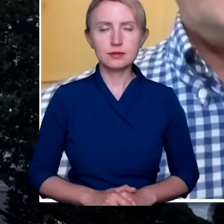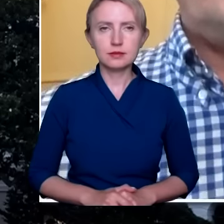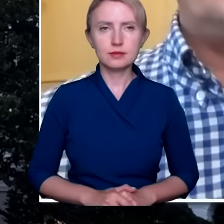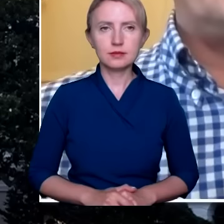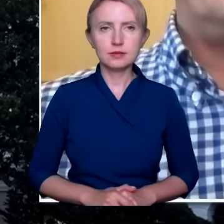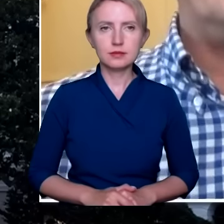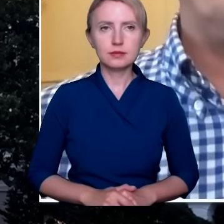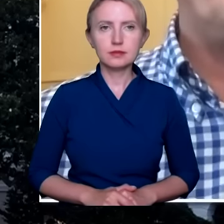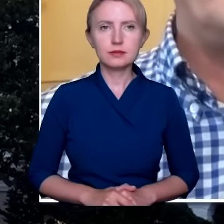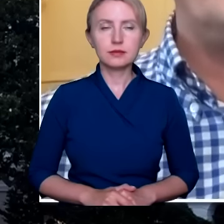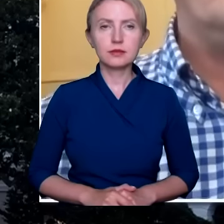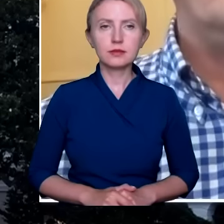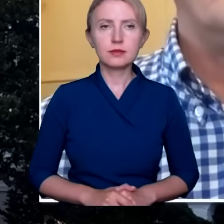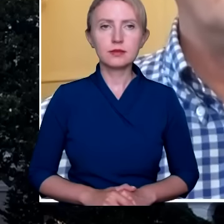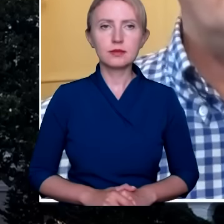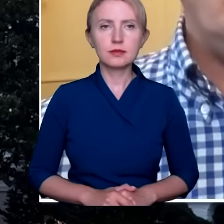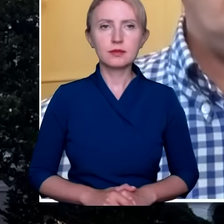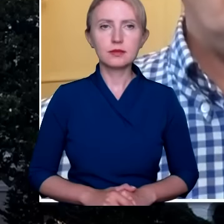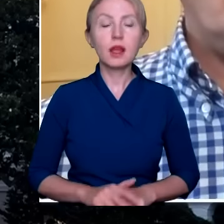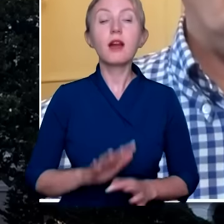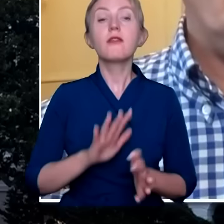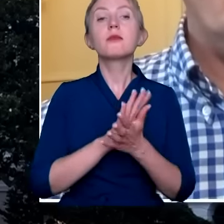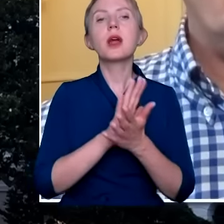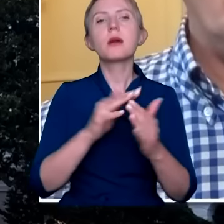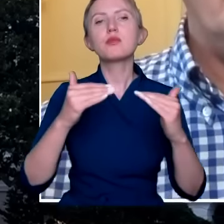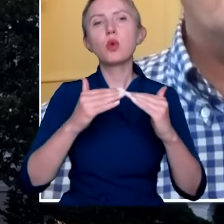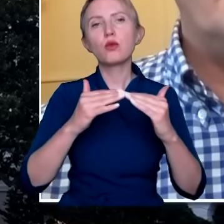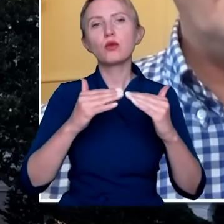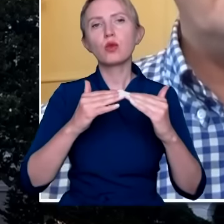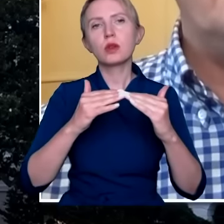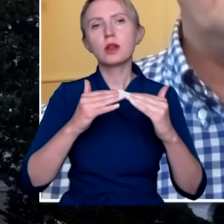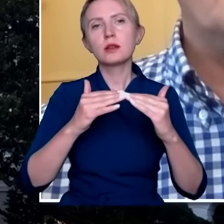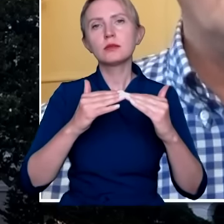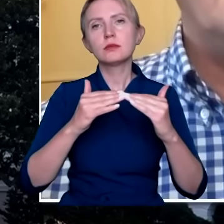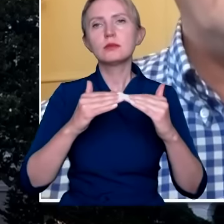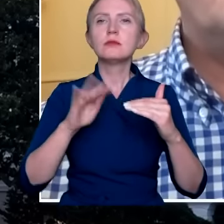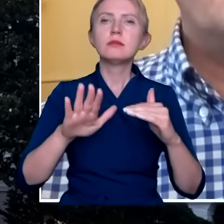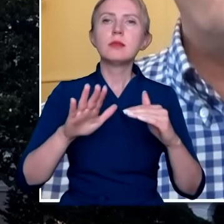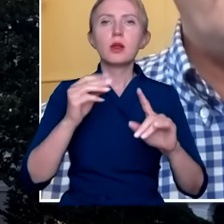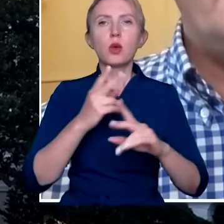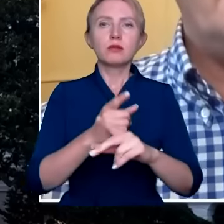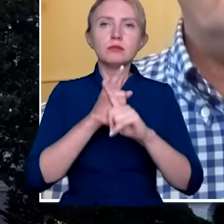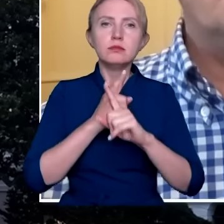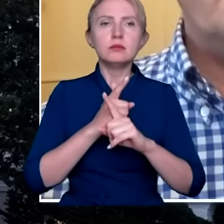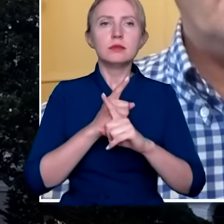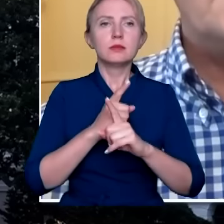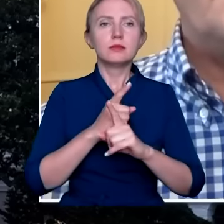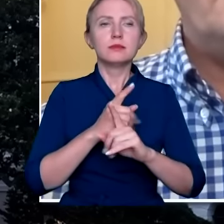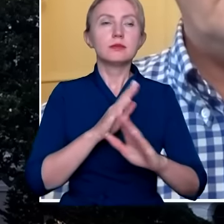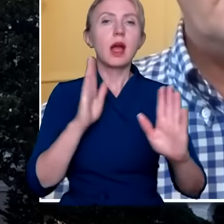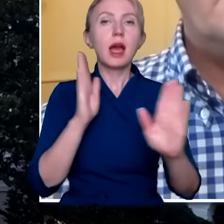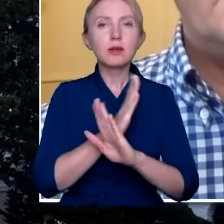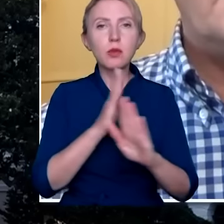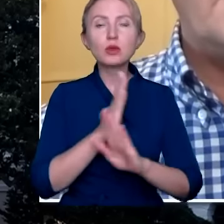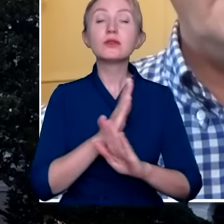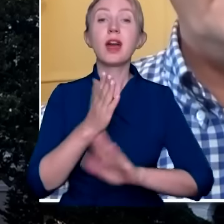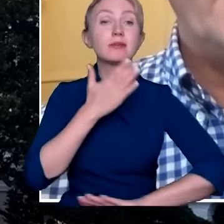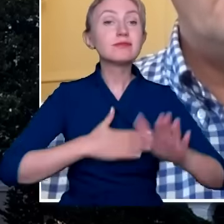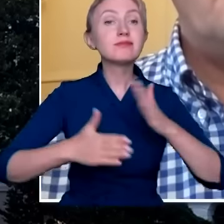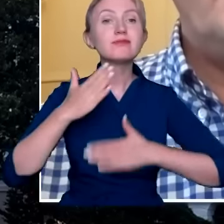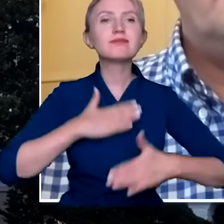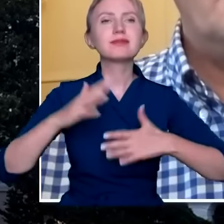porównuje się już trochę w prasie tej, która ma nieco obiektywizmu, atmosferę, entuzjazm mówiący